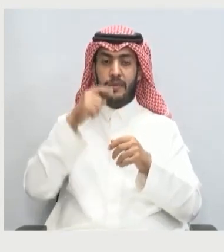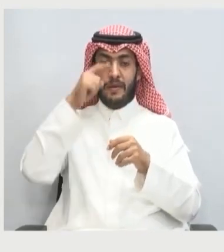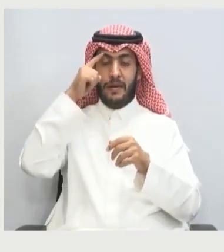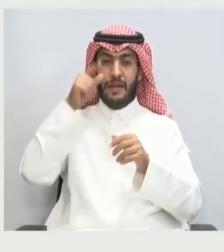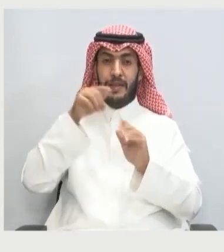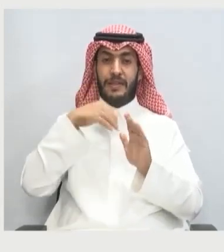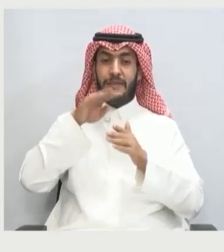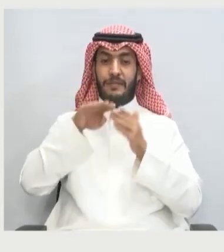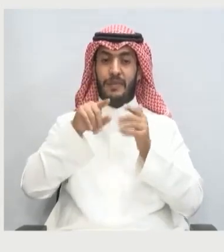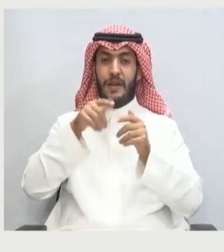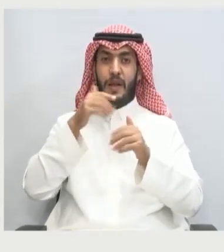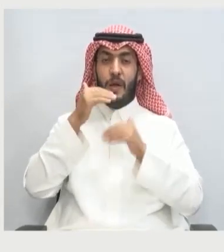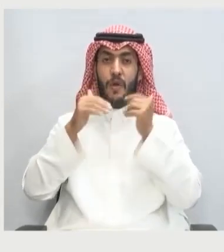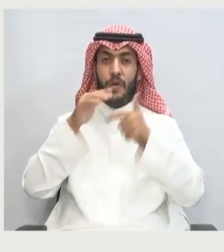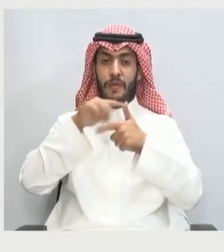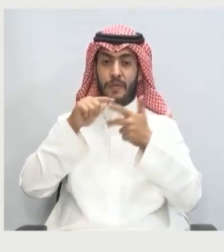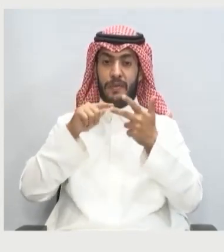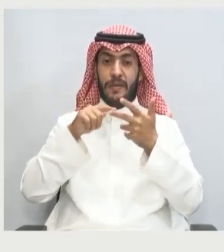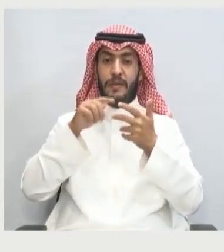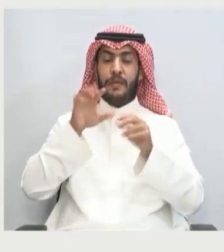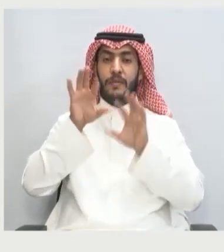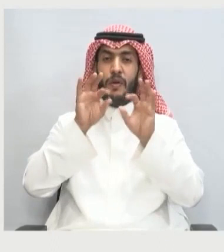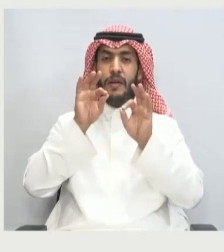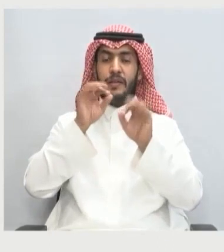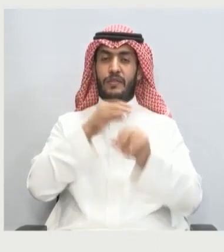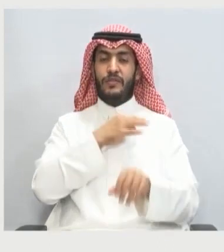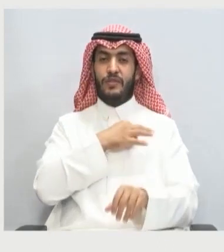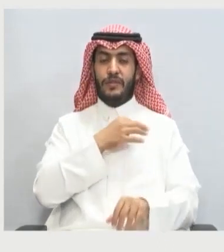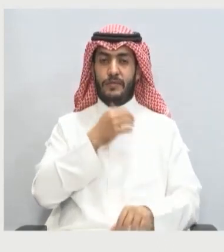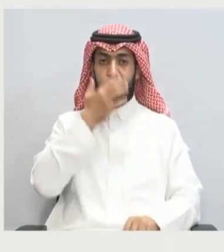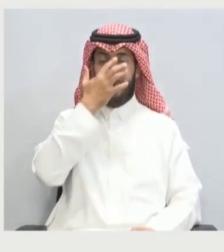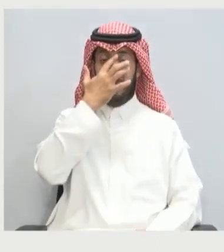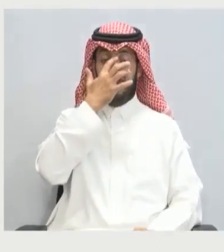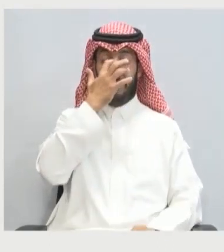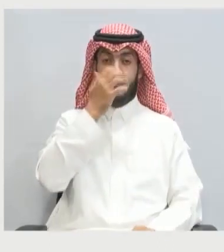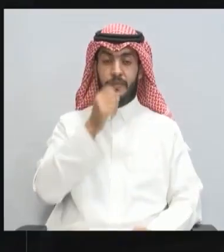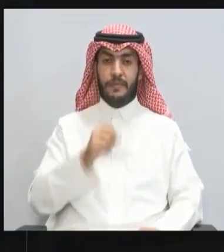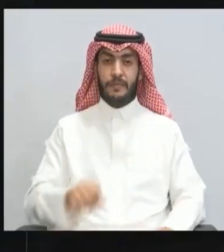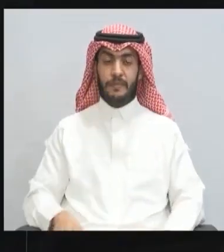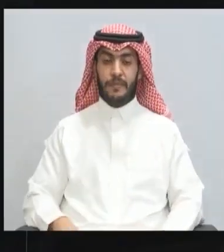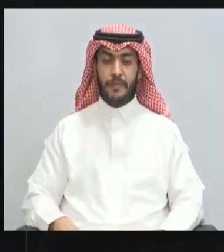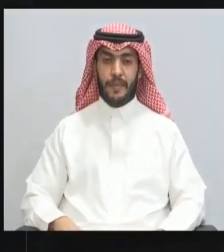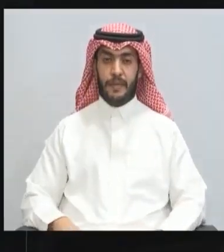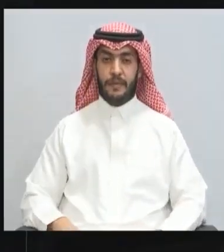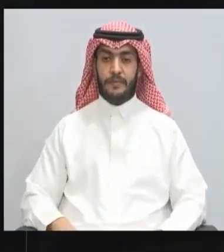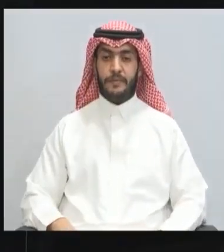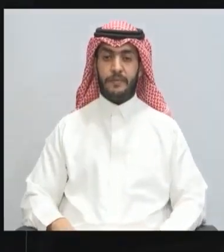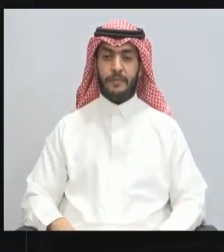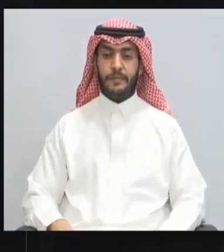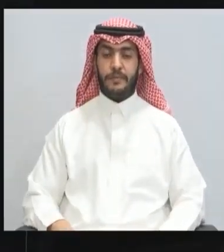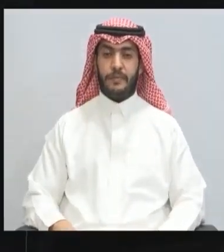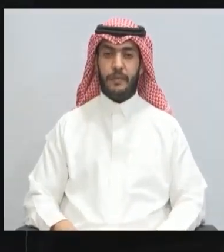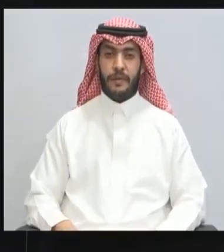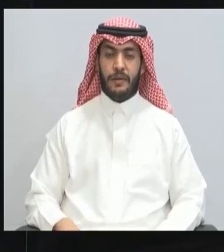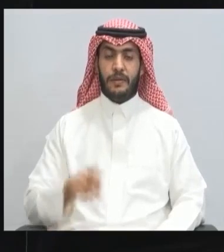يترتب على ان رتبه التفاعل ايضا تحدد تجريبيا اذا ستحدد الرتبه تجريبيا